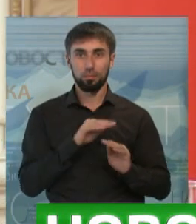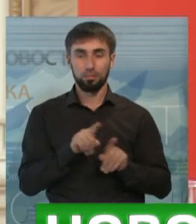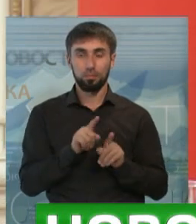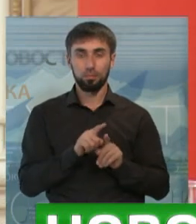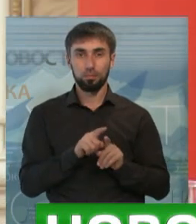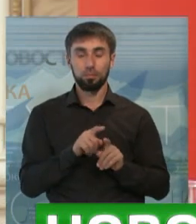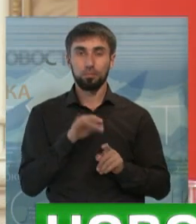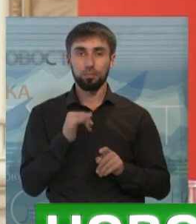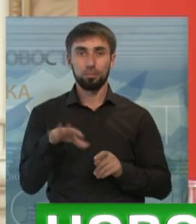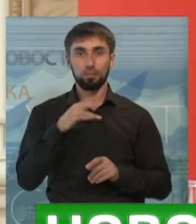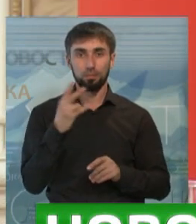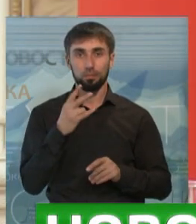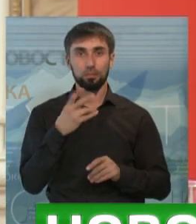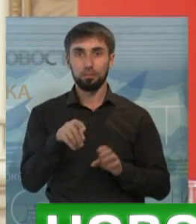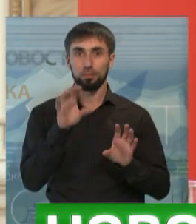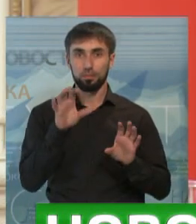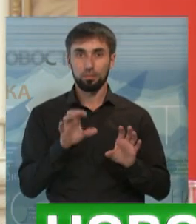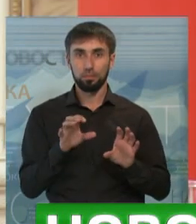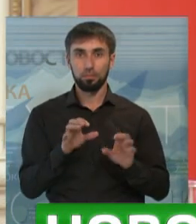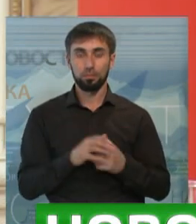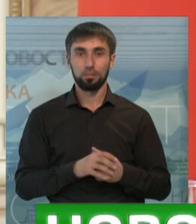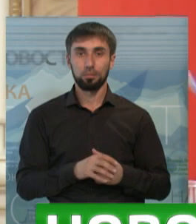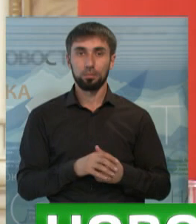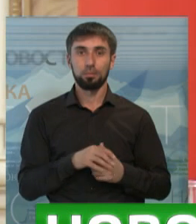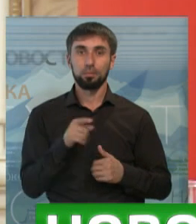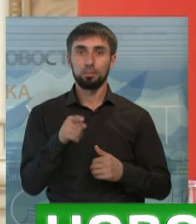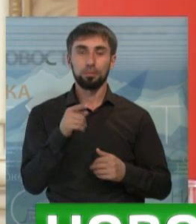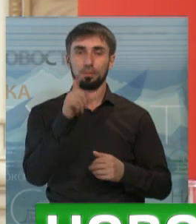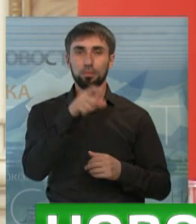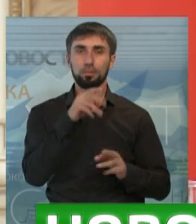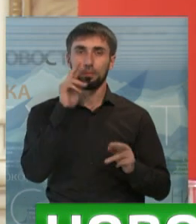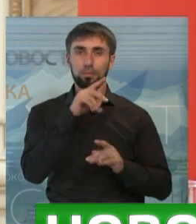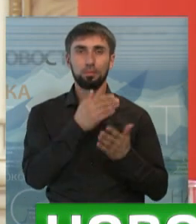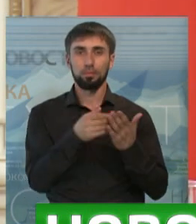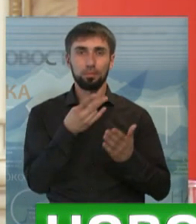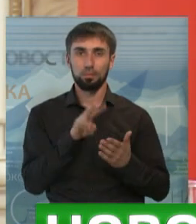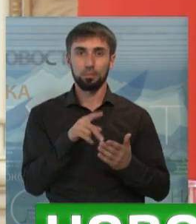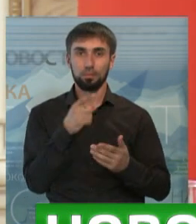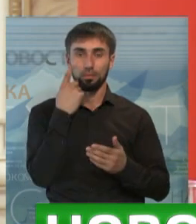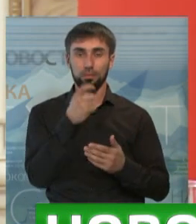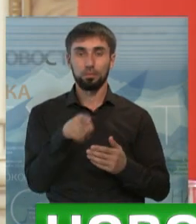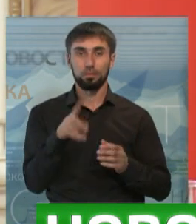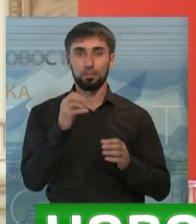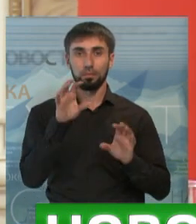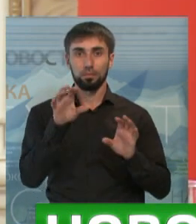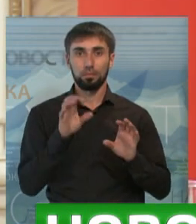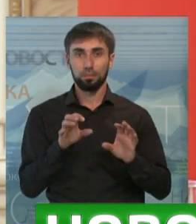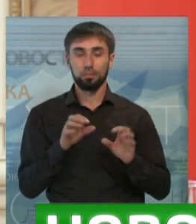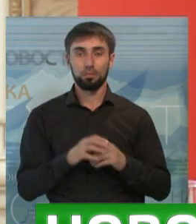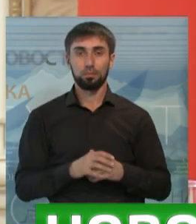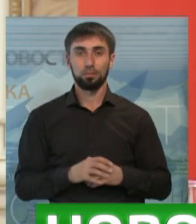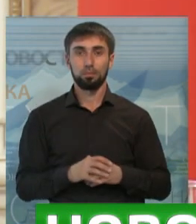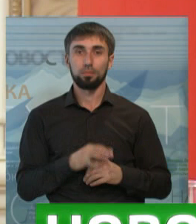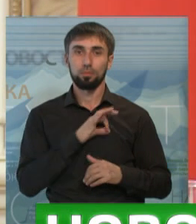сказать слушай вот это незаконно не hard for any закон